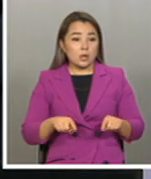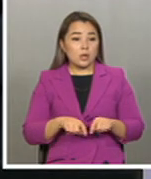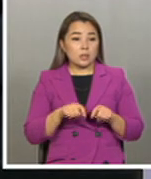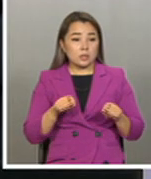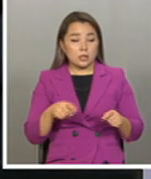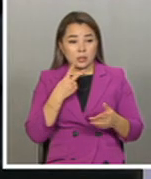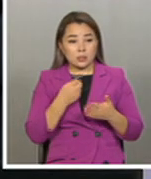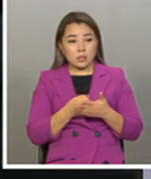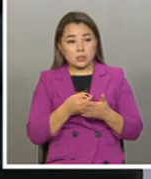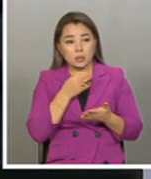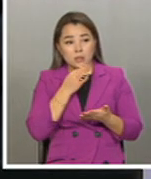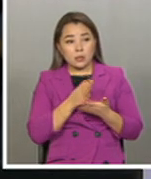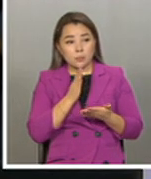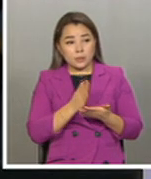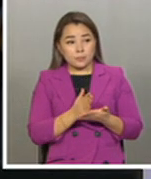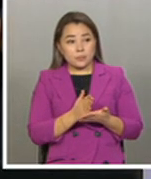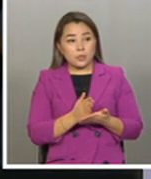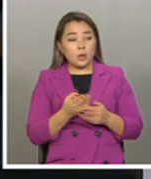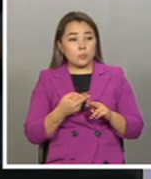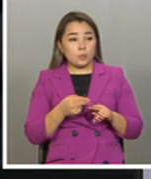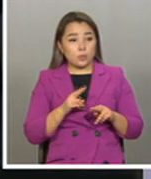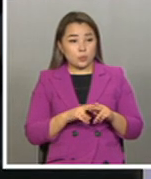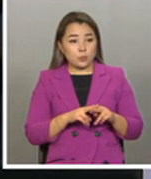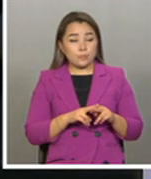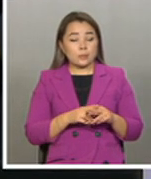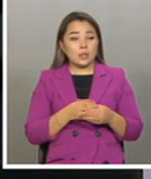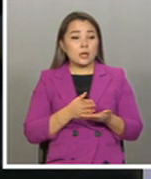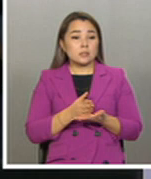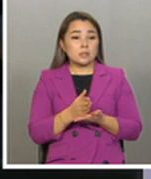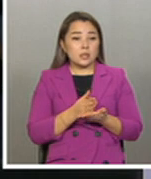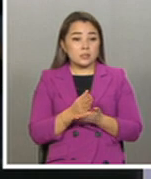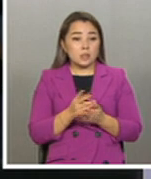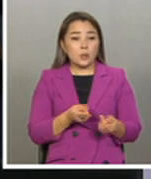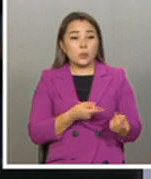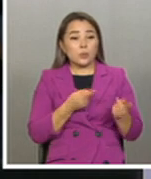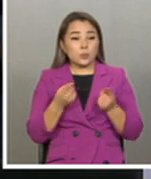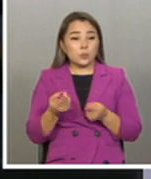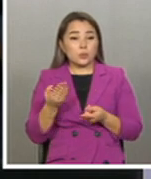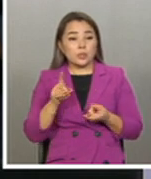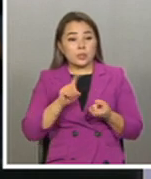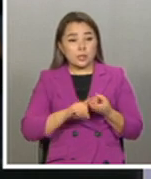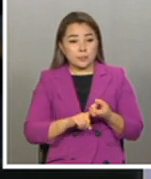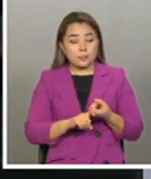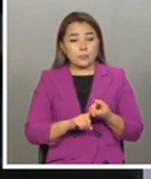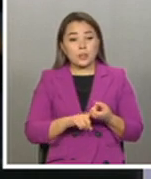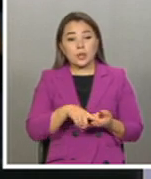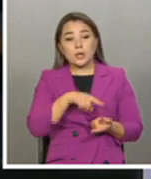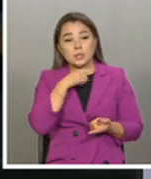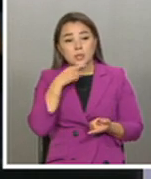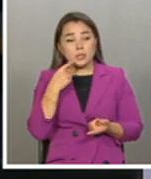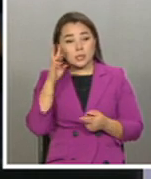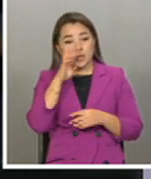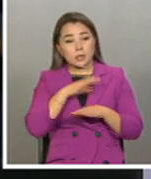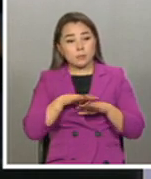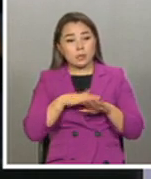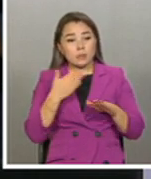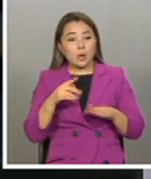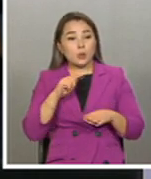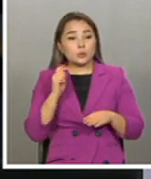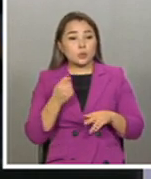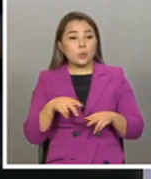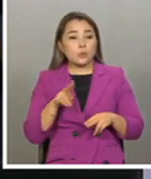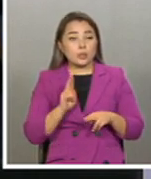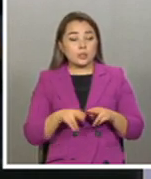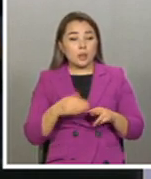деді. Ал бұл саясатқа көшуіміз үшін Ресей империалистік соғыстан